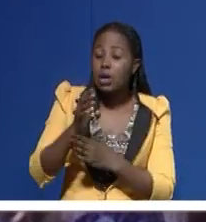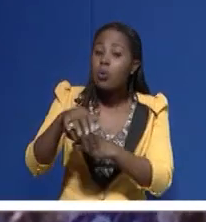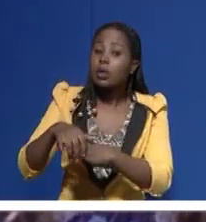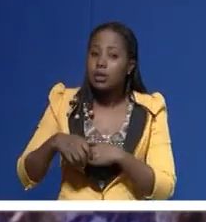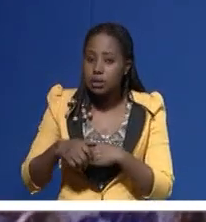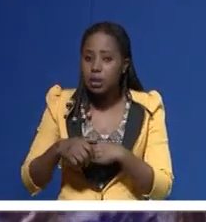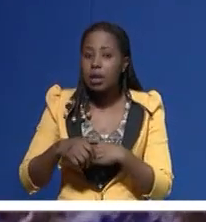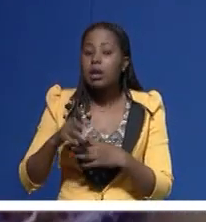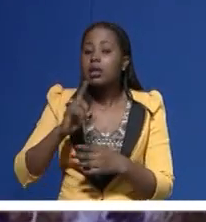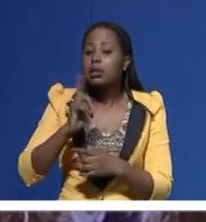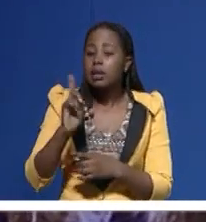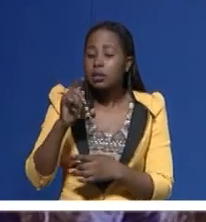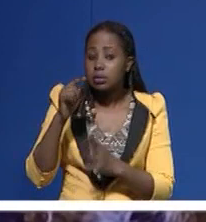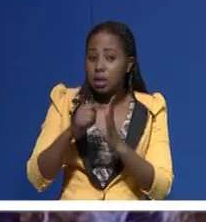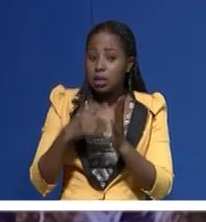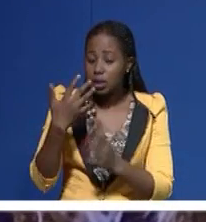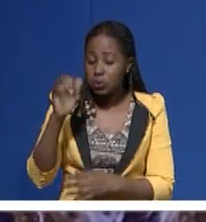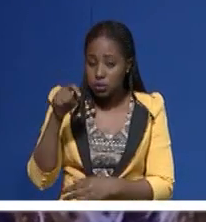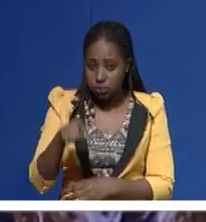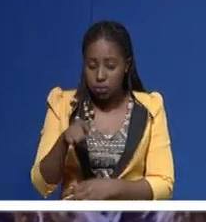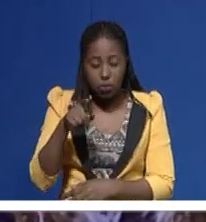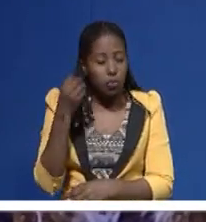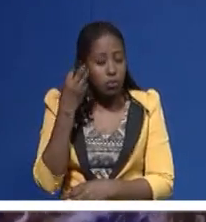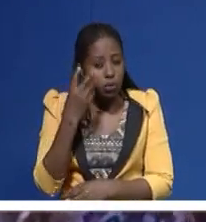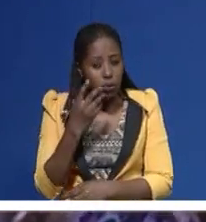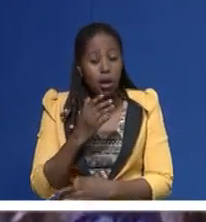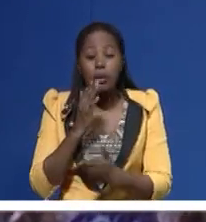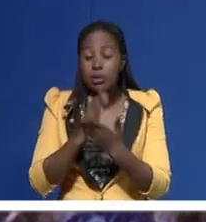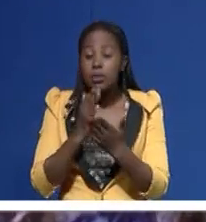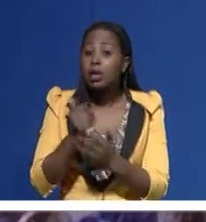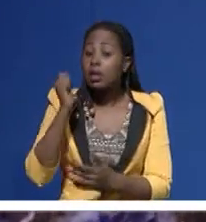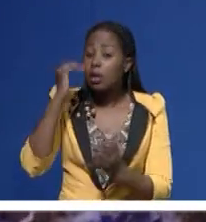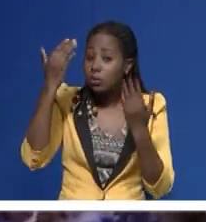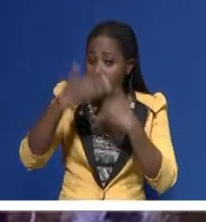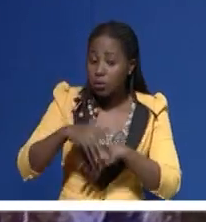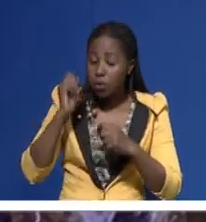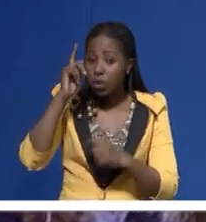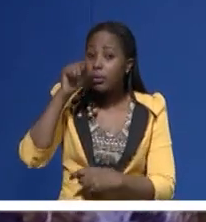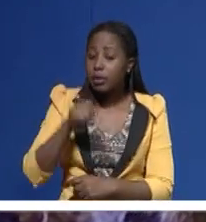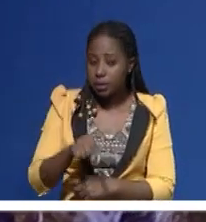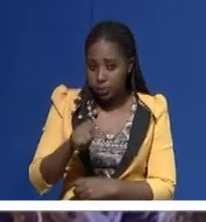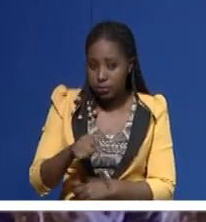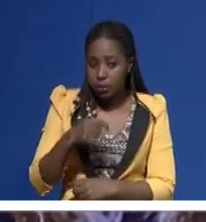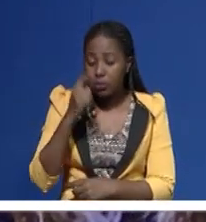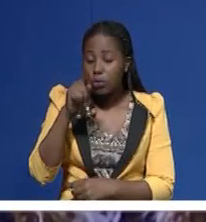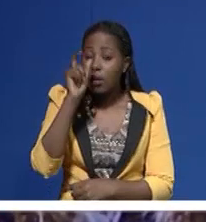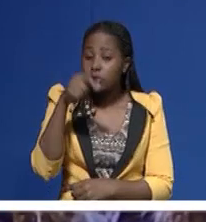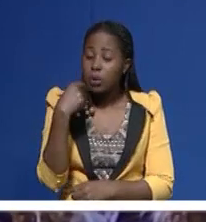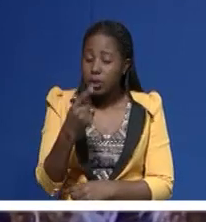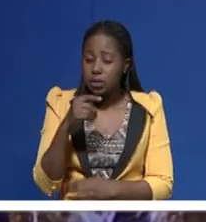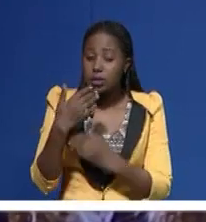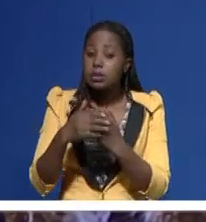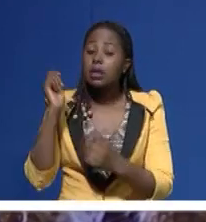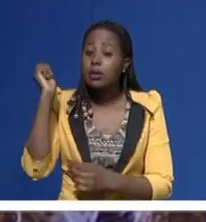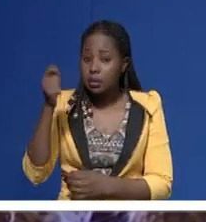Uingereza tarehe 5 mwezi huu. Mgonjwa huyo alithibitika jana usiku wa kuamkia leo kuwa mtu wa kwanza nchini